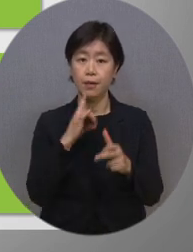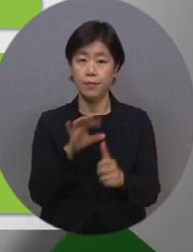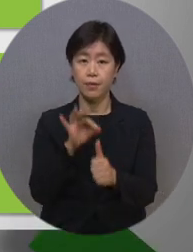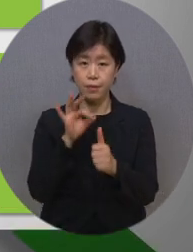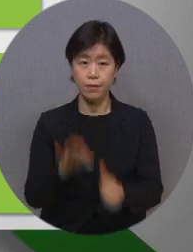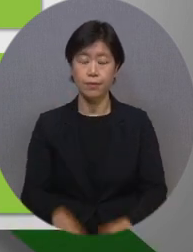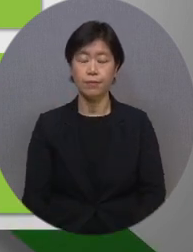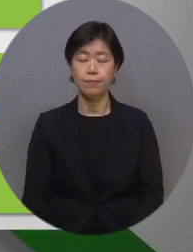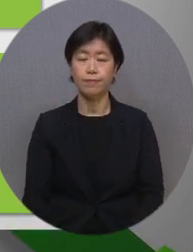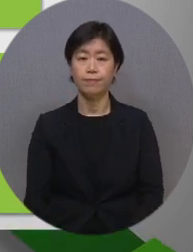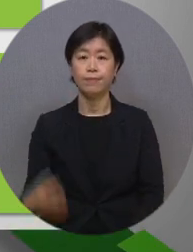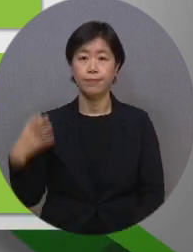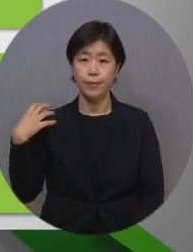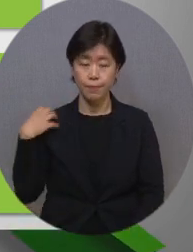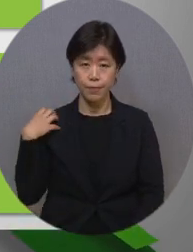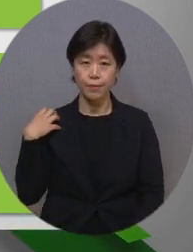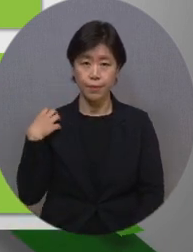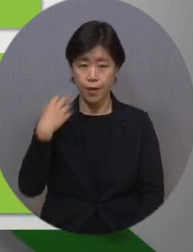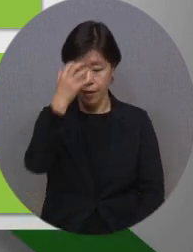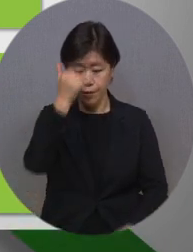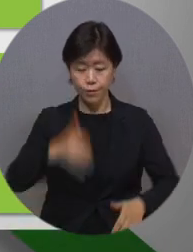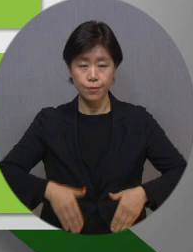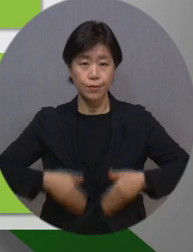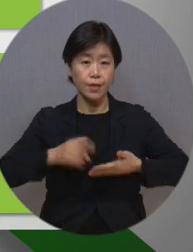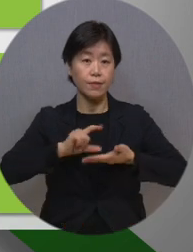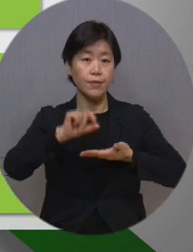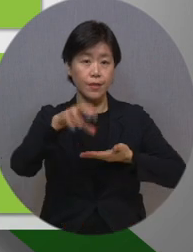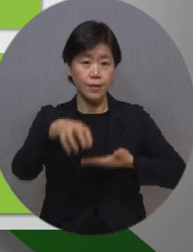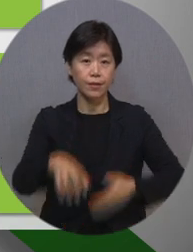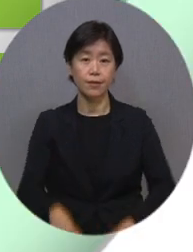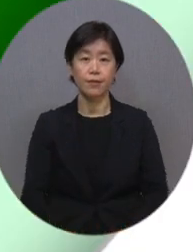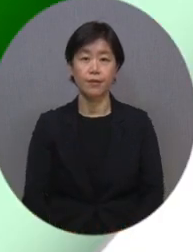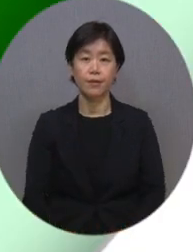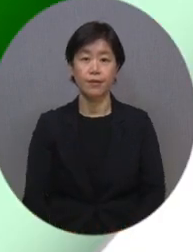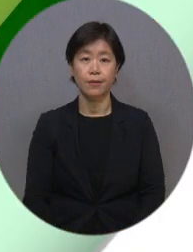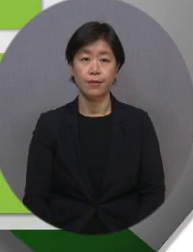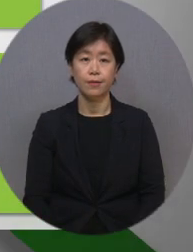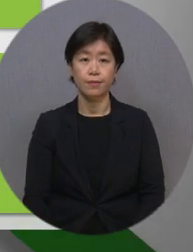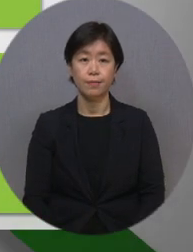장애인만 채용하며 담당 지사는 충남지사입니다.